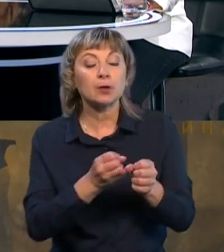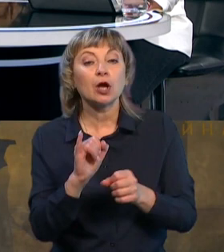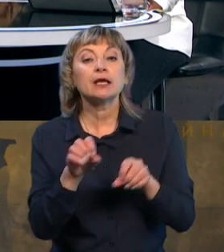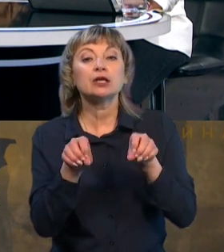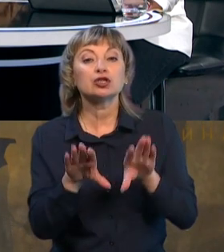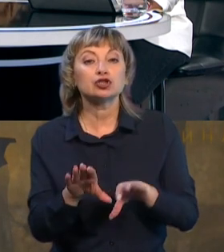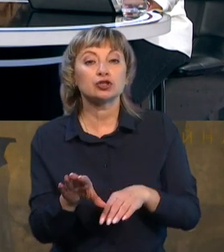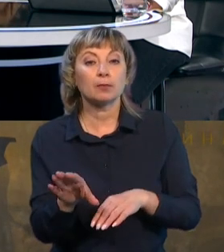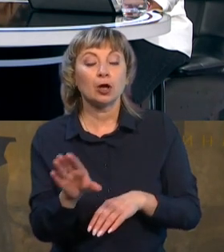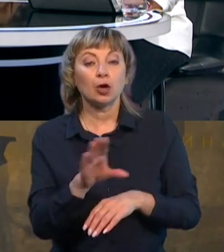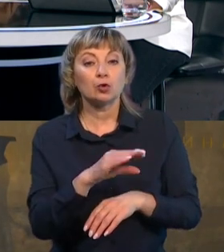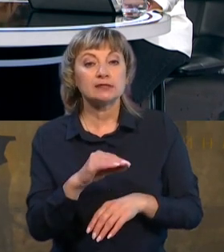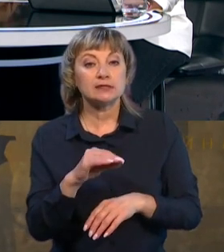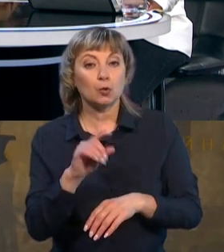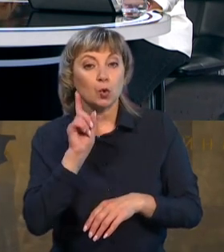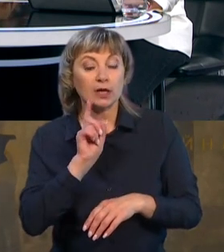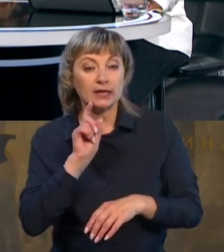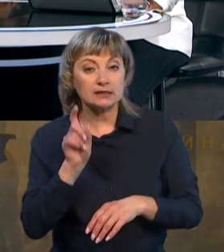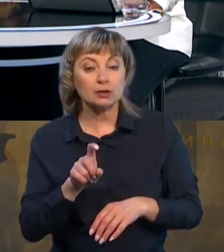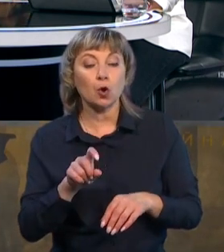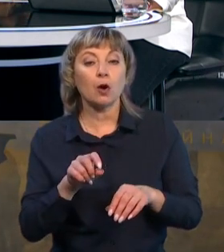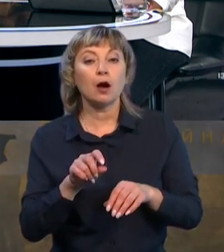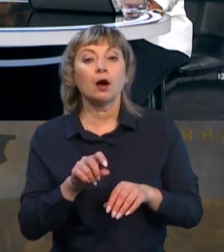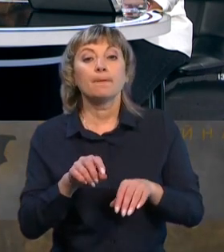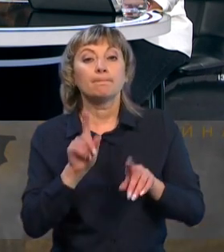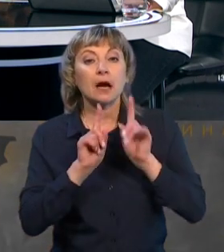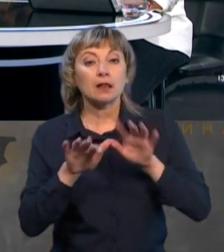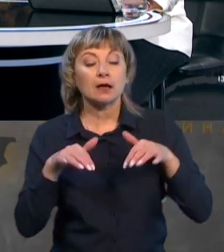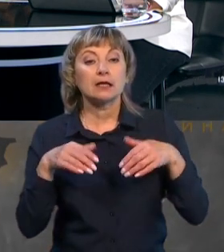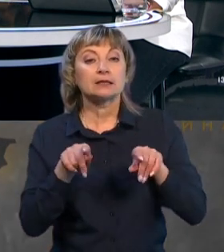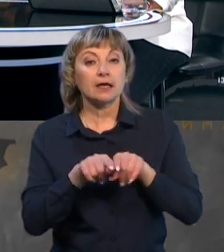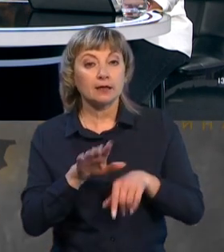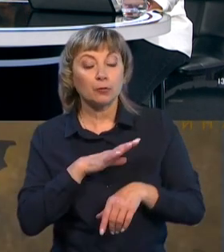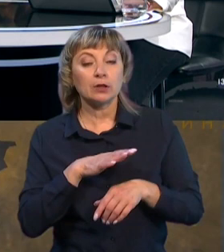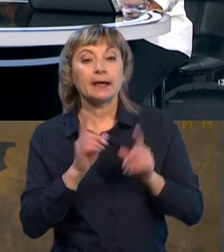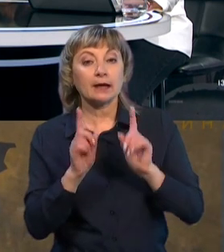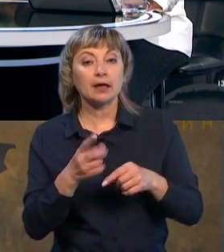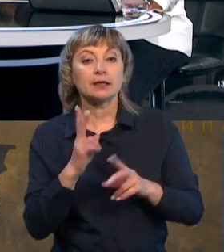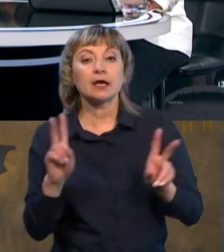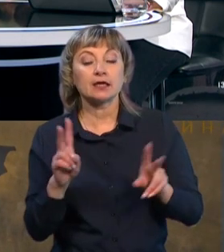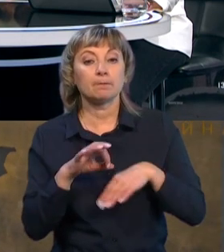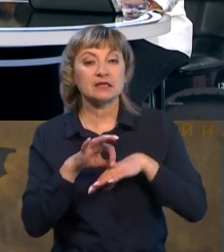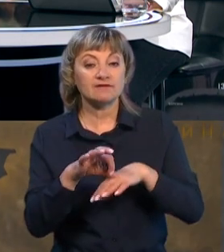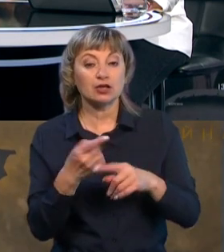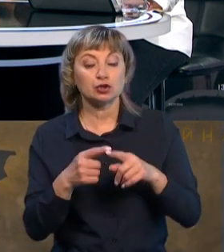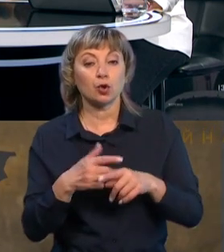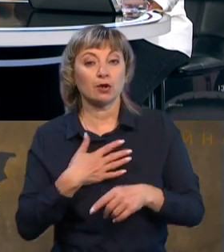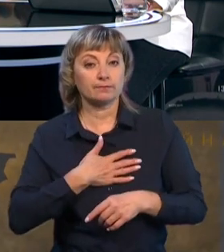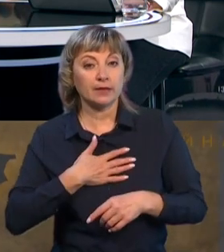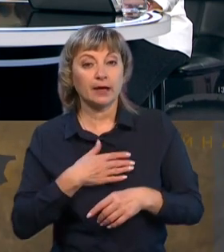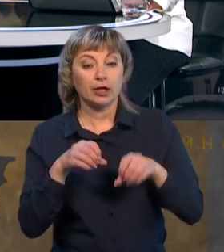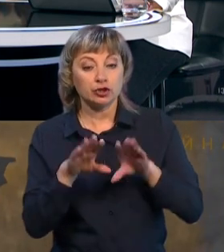усім українського парламенту Ось такі були реалії які призвели до цього і ганебного рішення